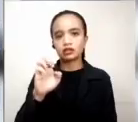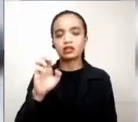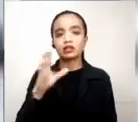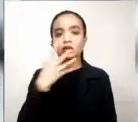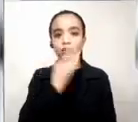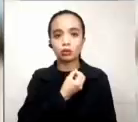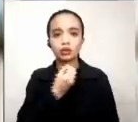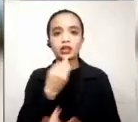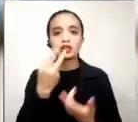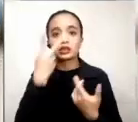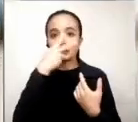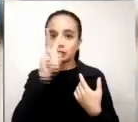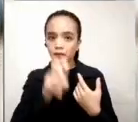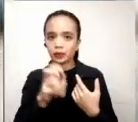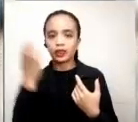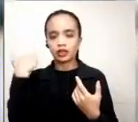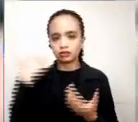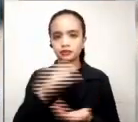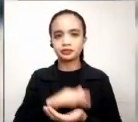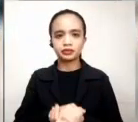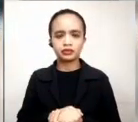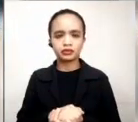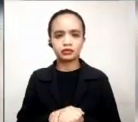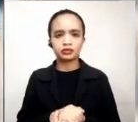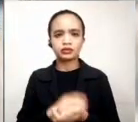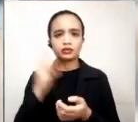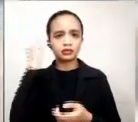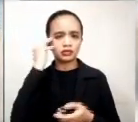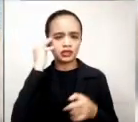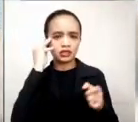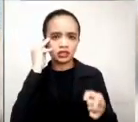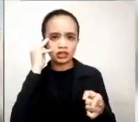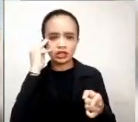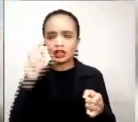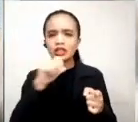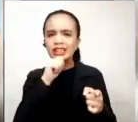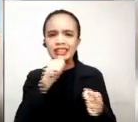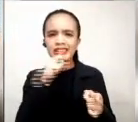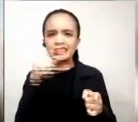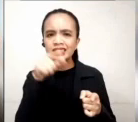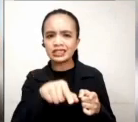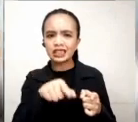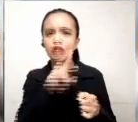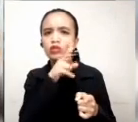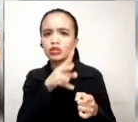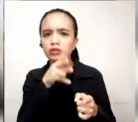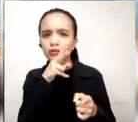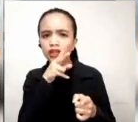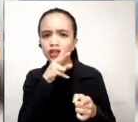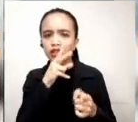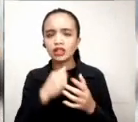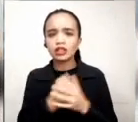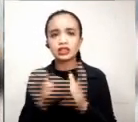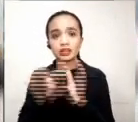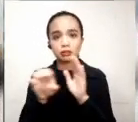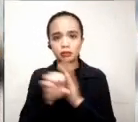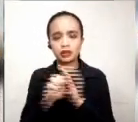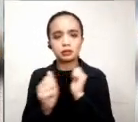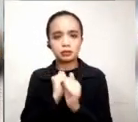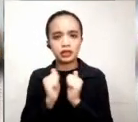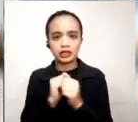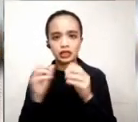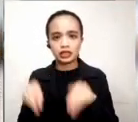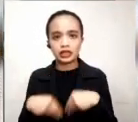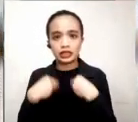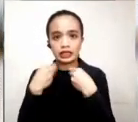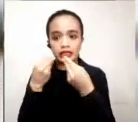kanya. Itinanggi ni Mariñas na siyang mastermind ng pastilya scheme o yung pagbibigay ng padulas para makapasok